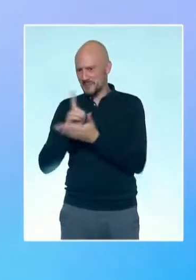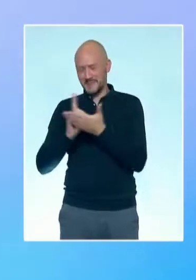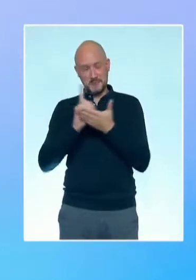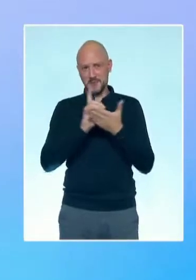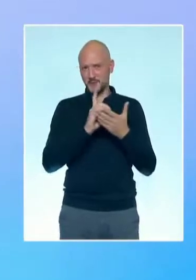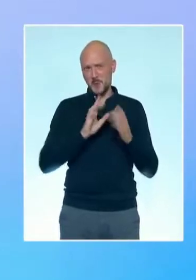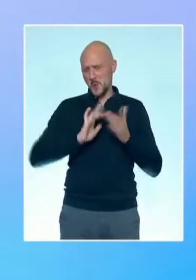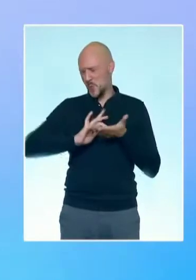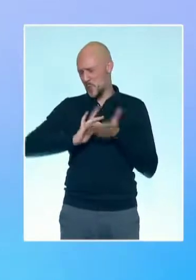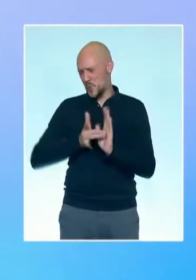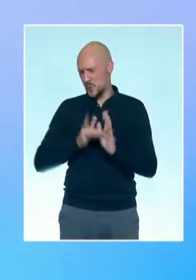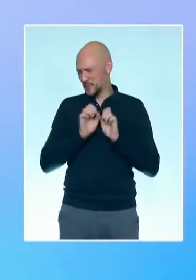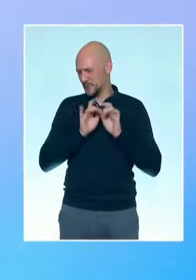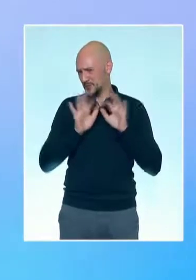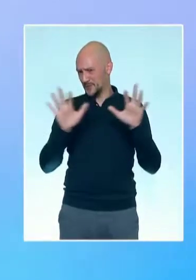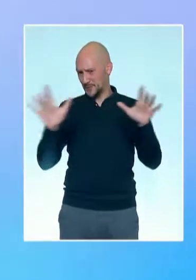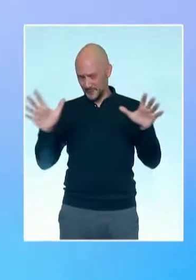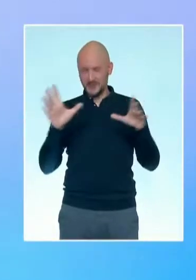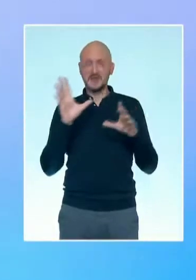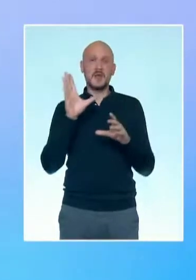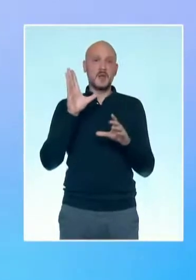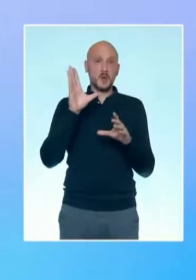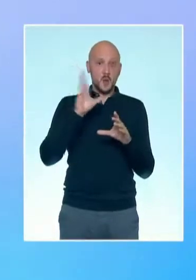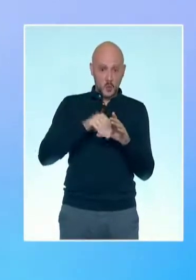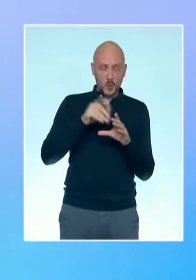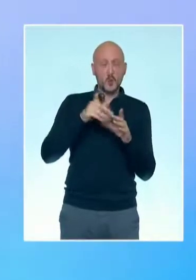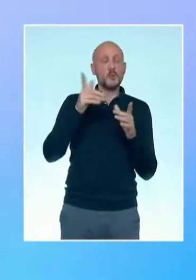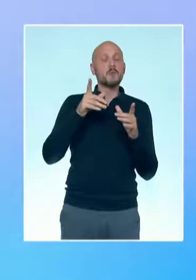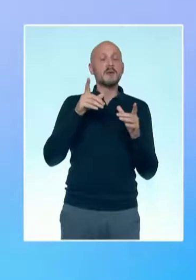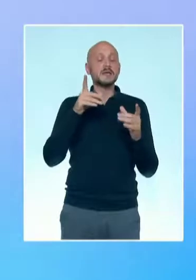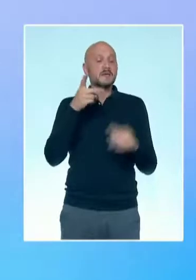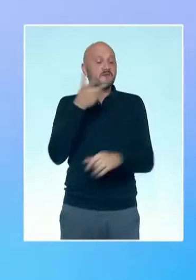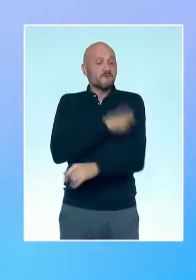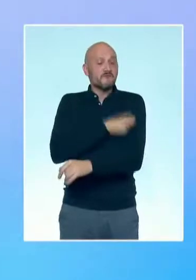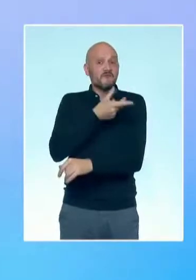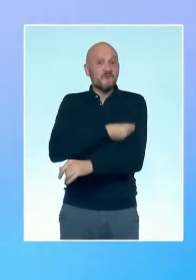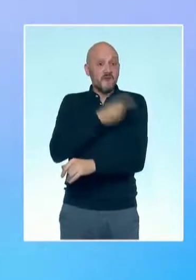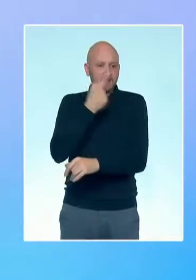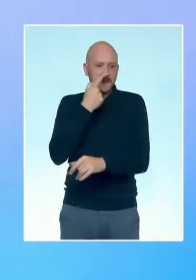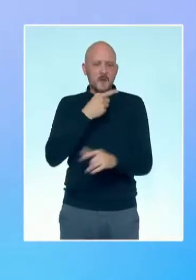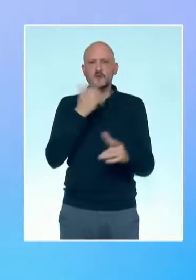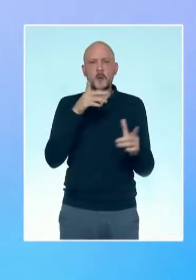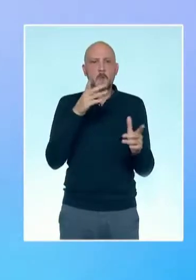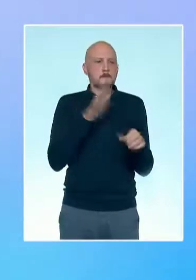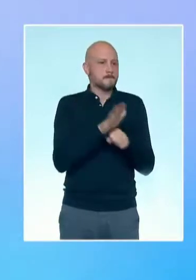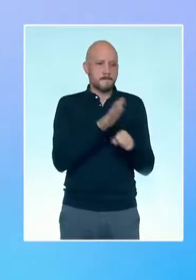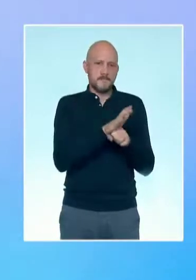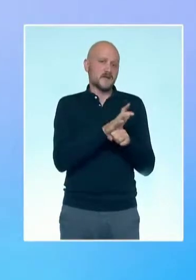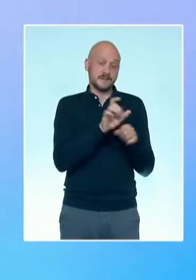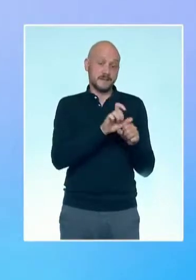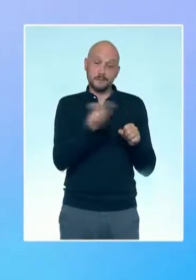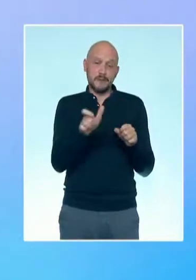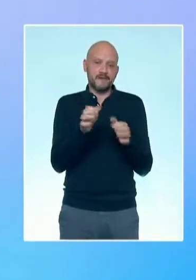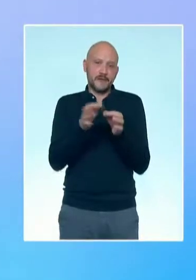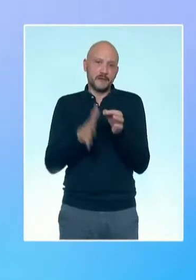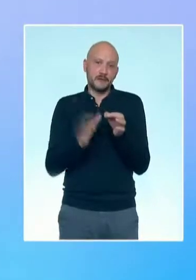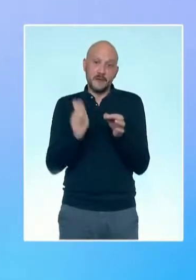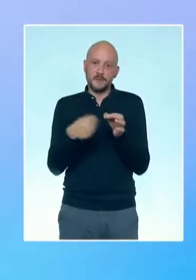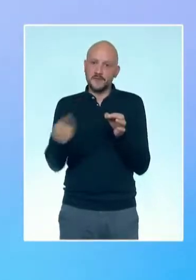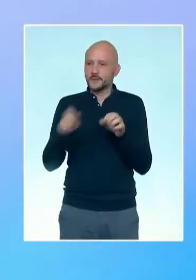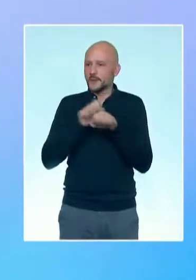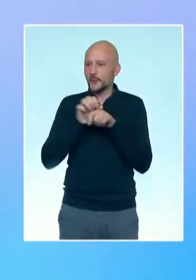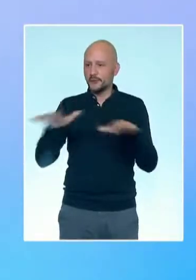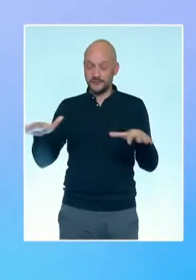les territoires de la nation au sein desquels la couverture vaccinale est la moins élevée. Il sort ça